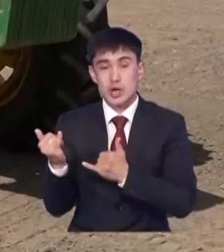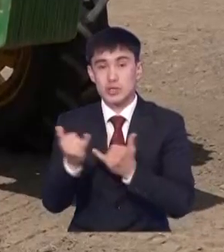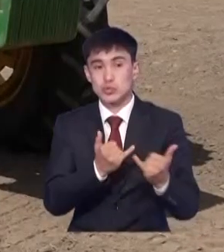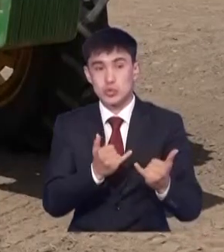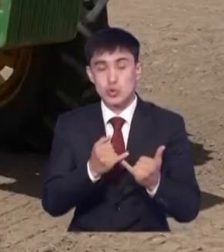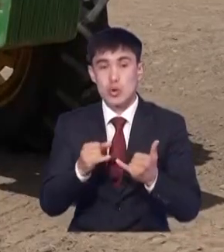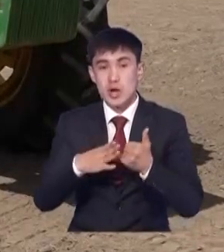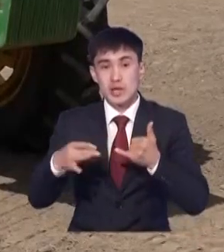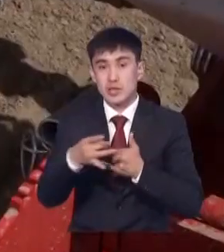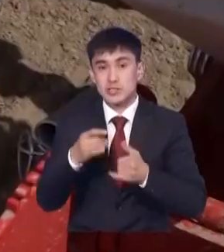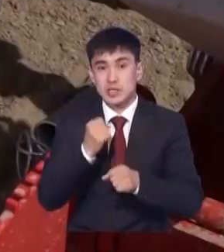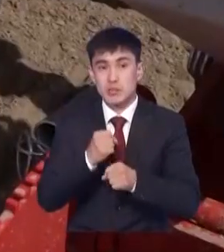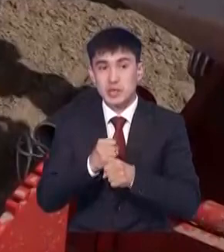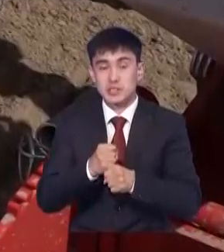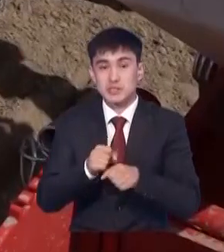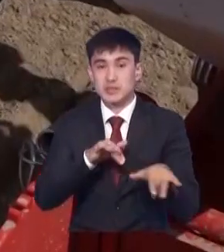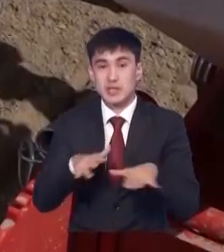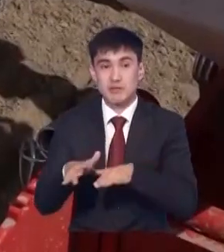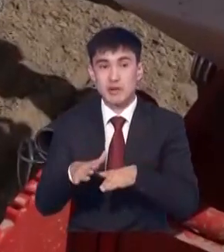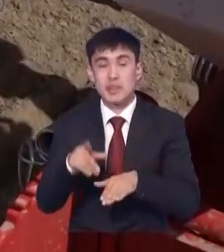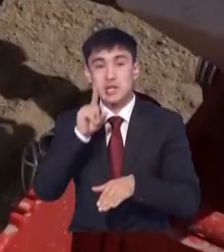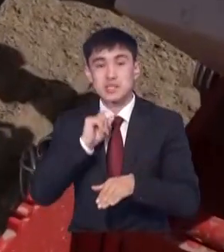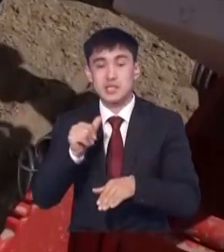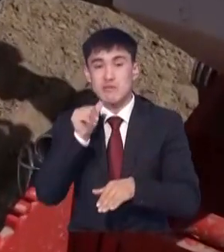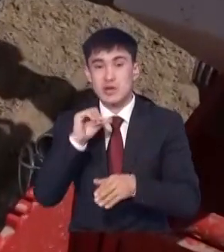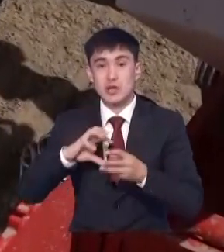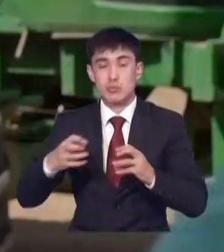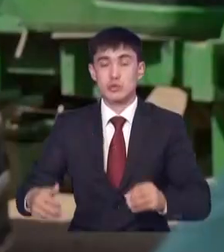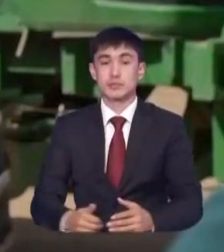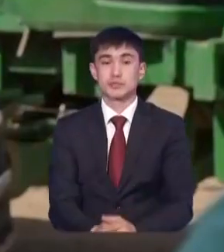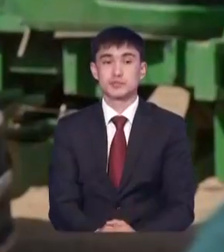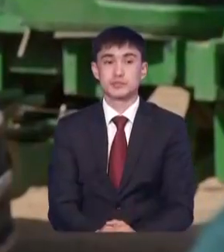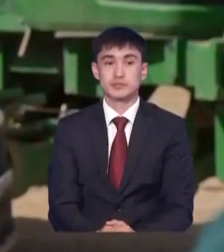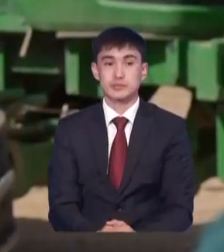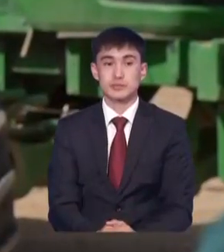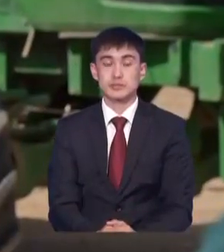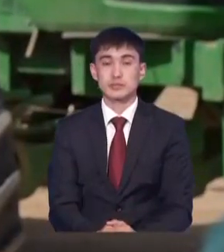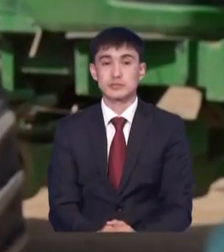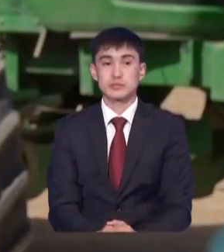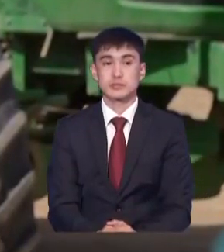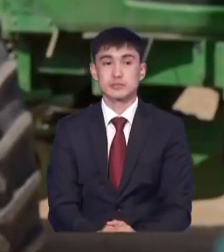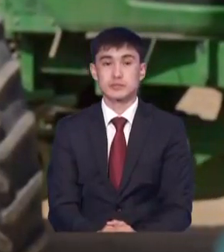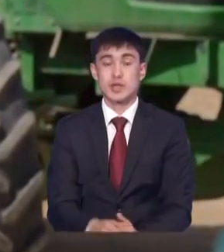услуги аграриям, занимающимся возделыванием сладкого корнеплода. В 2024 году